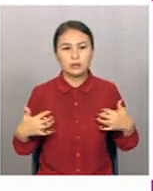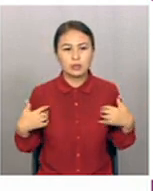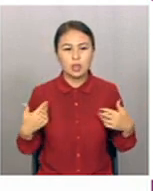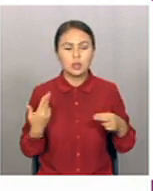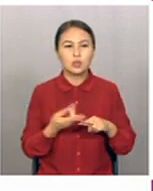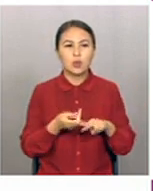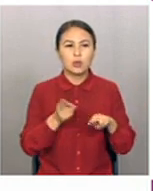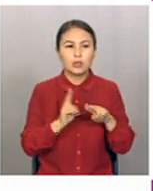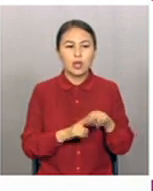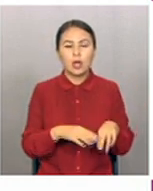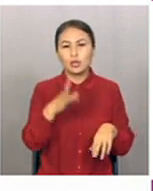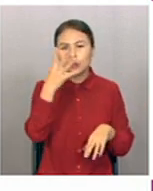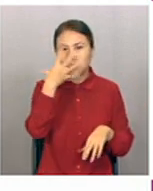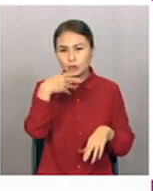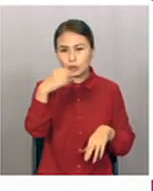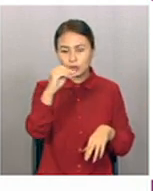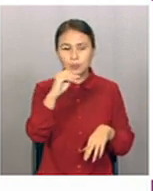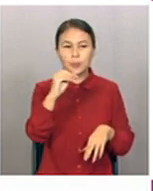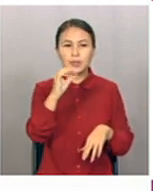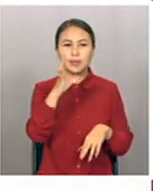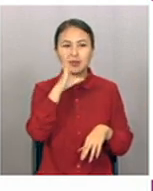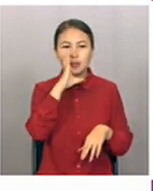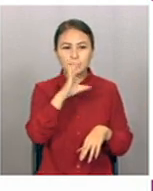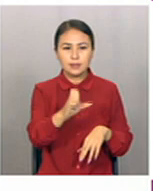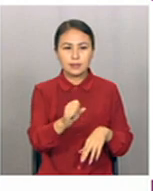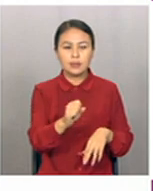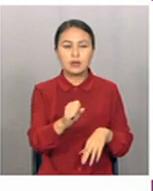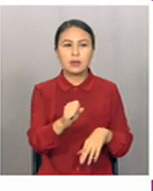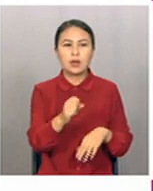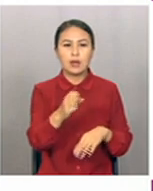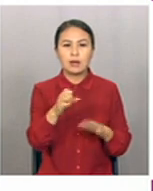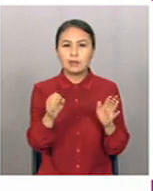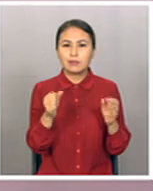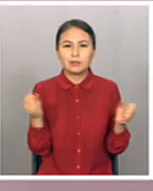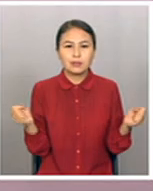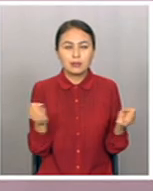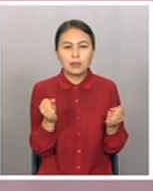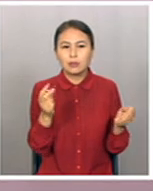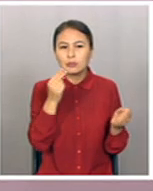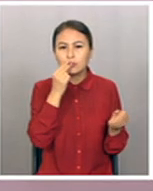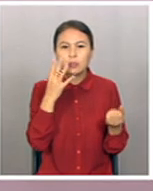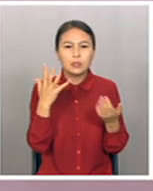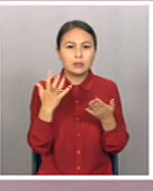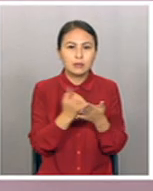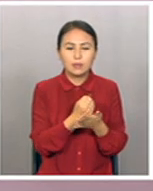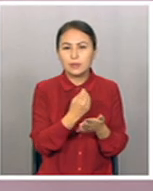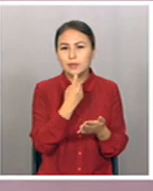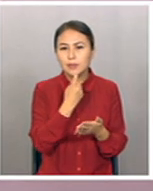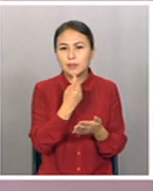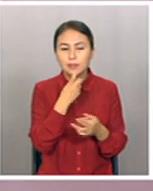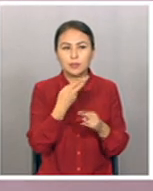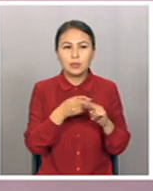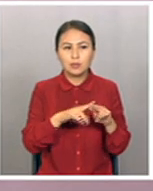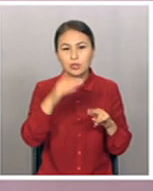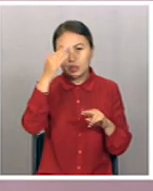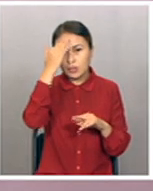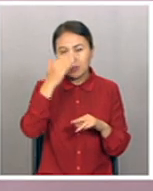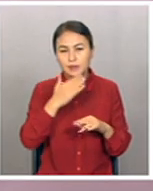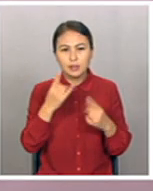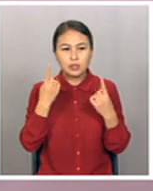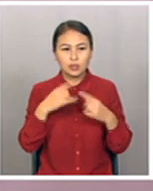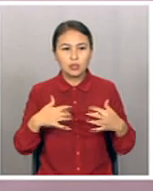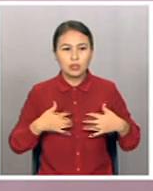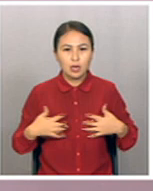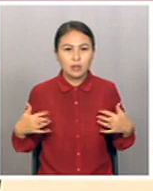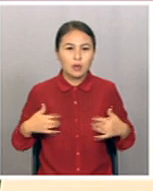мен қасқырға да қыста азық табу қиын. Себебі жаздағыдай жануарлар